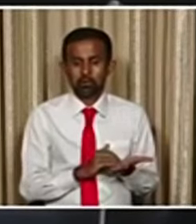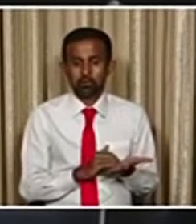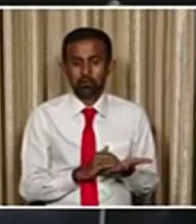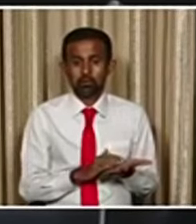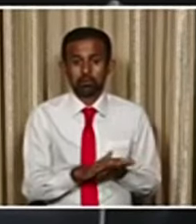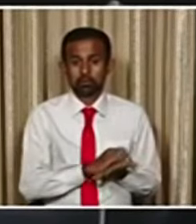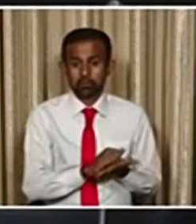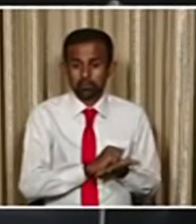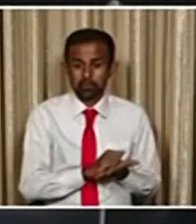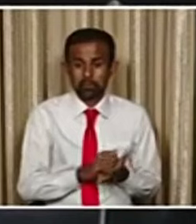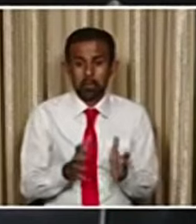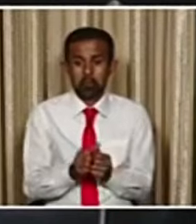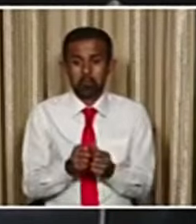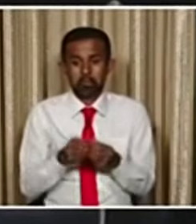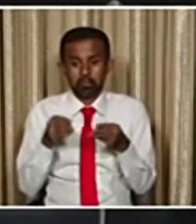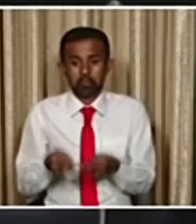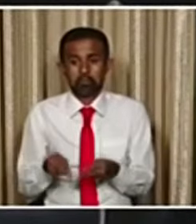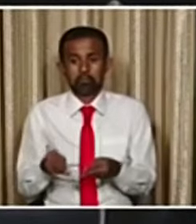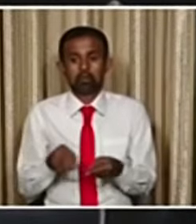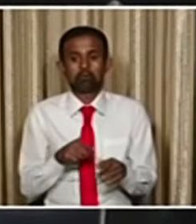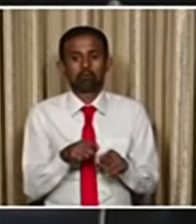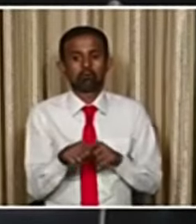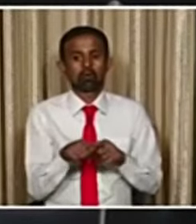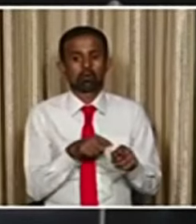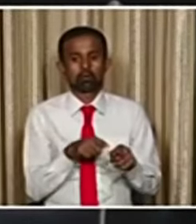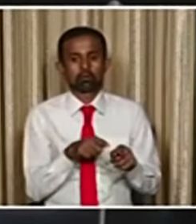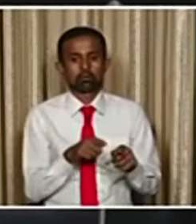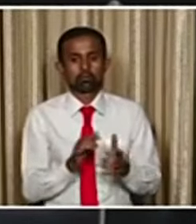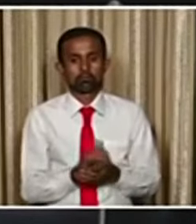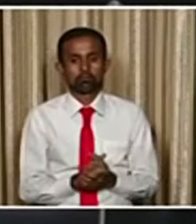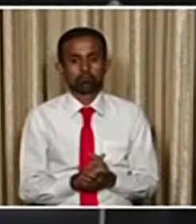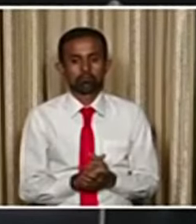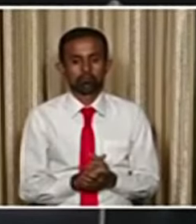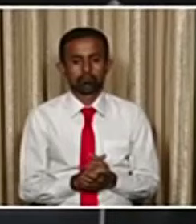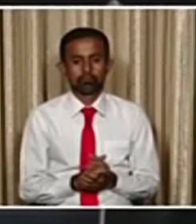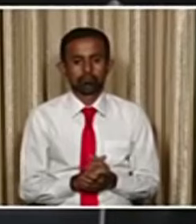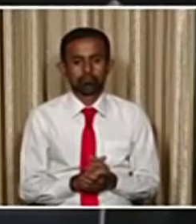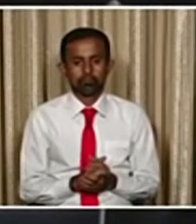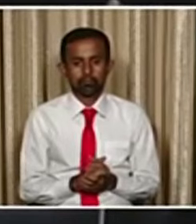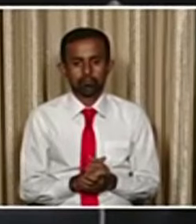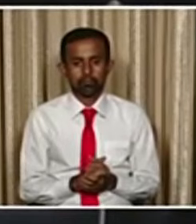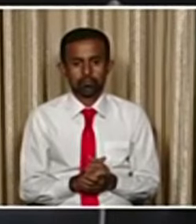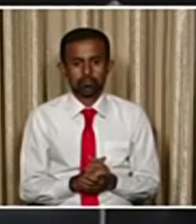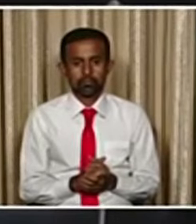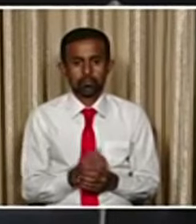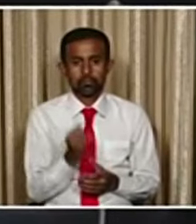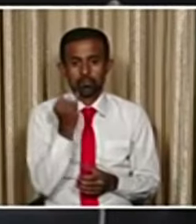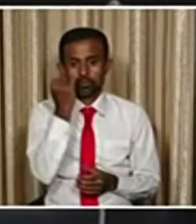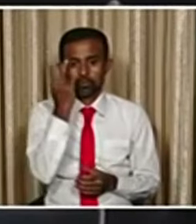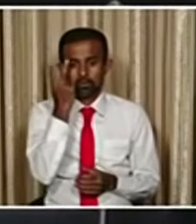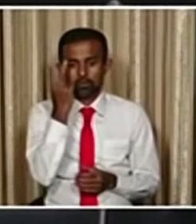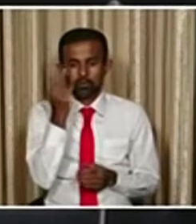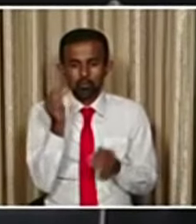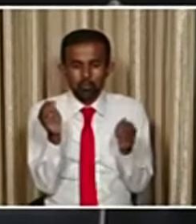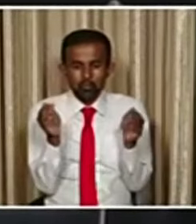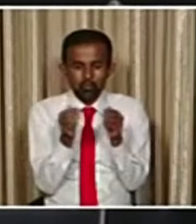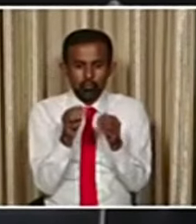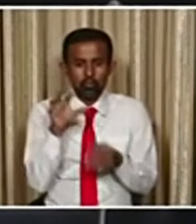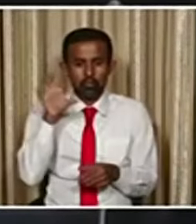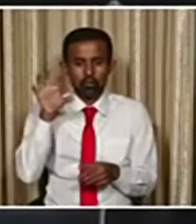හොද මඩේ දාන්න තමයි අපි සිද්ධ වෙන්නේ. ගරු කතානායකතුමනි, ගරු මන්ත්‍රීතුමනි, සිංගප්පූරු වගේ ඉතා පොඩි